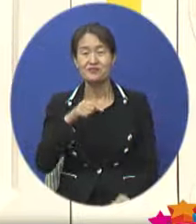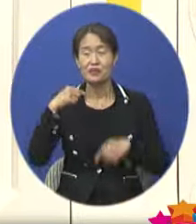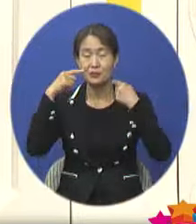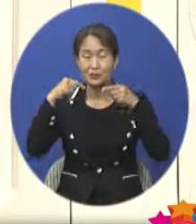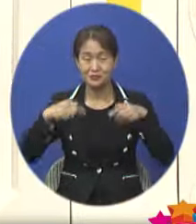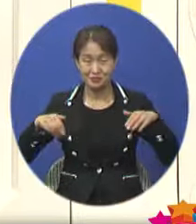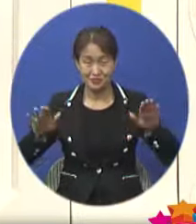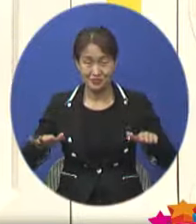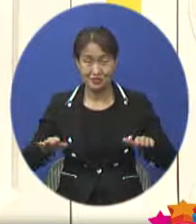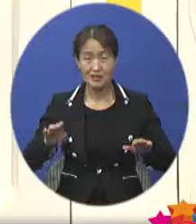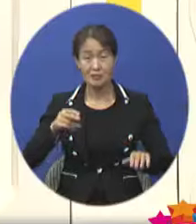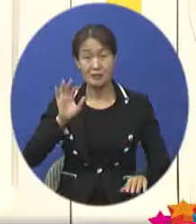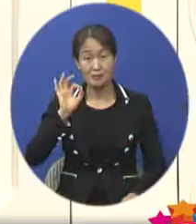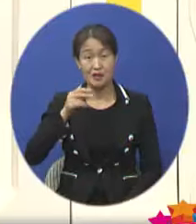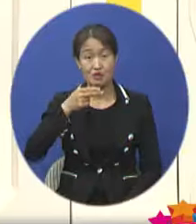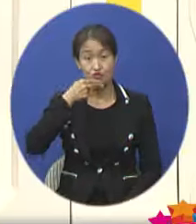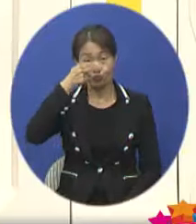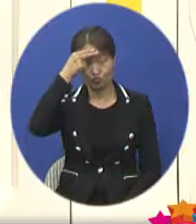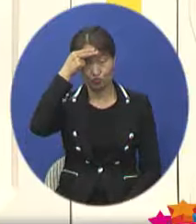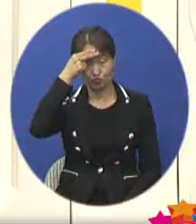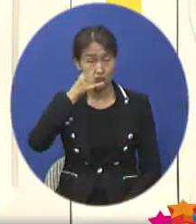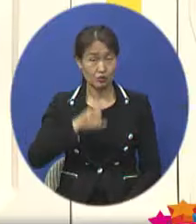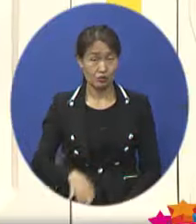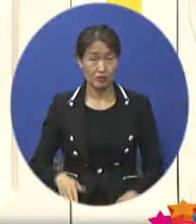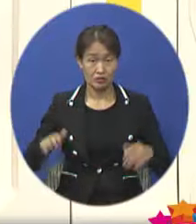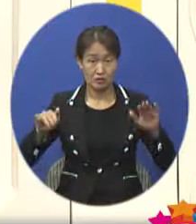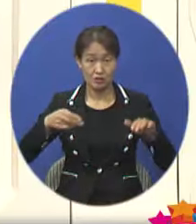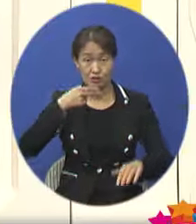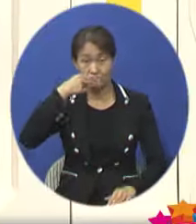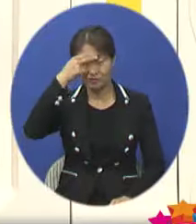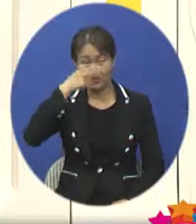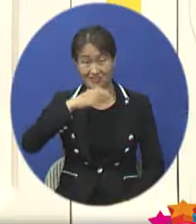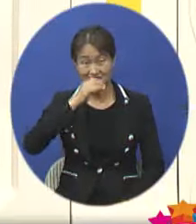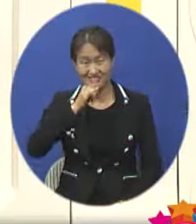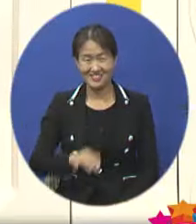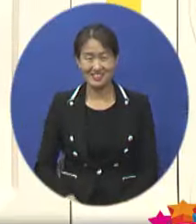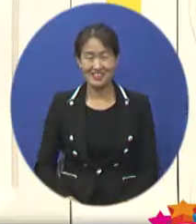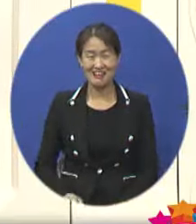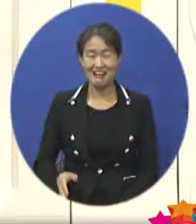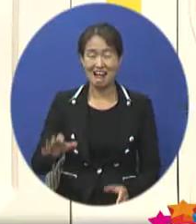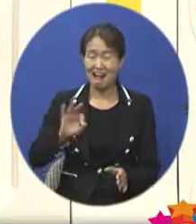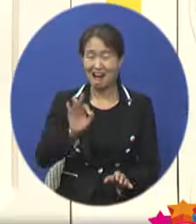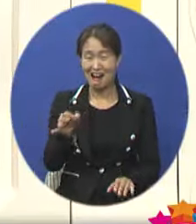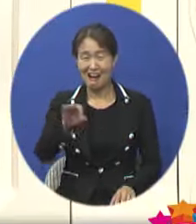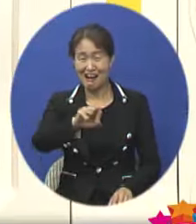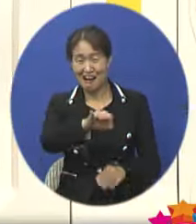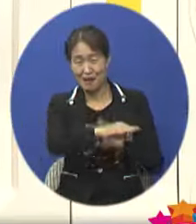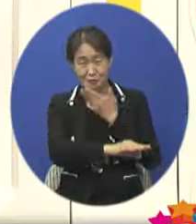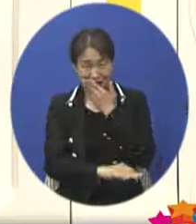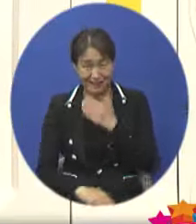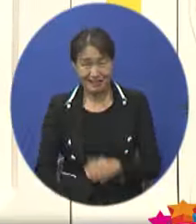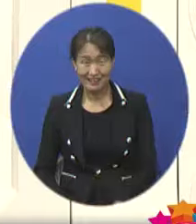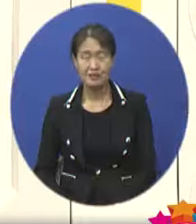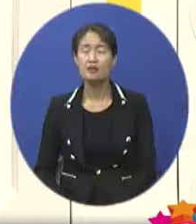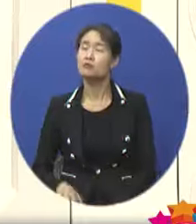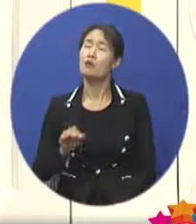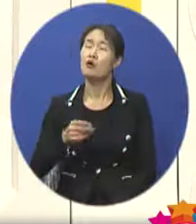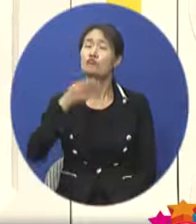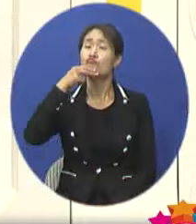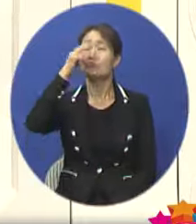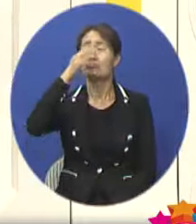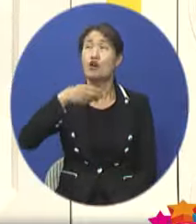새가 술을 먹는다는 거 알아요? 네? 새가 술을 먹는다는 거. 술, 새가 술을 먹으면 빗대빗대 잘 날아다닐 수 있을까 모르겠네. 새가 이 술을 먹어